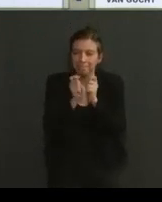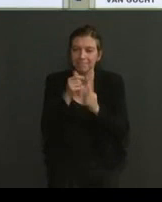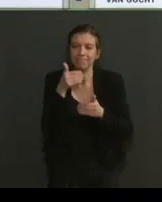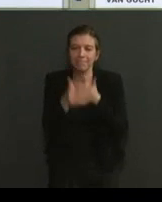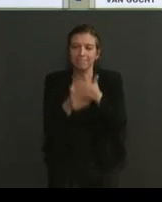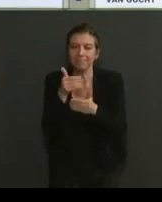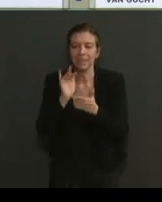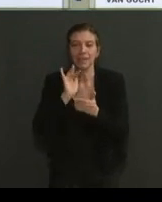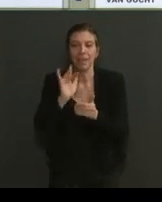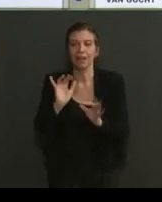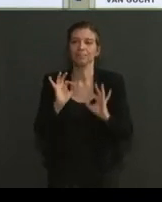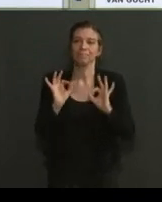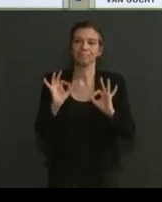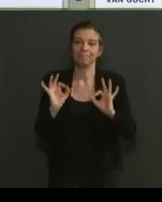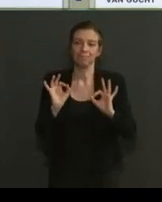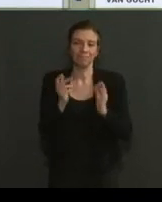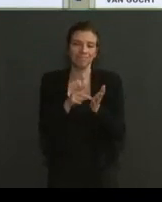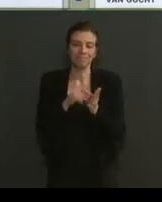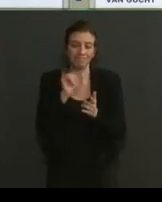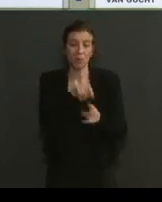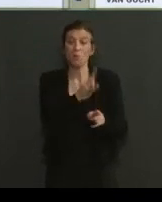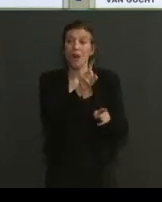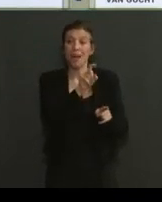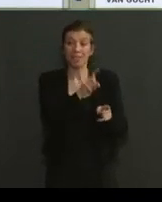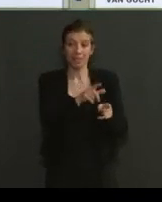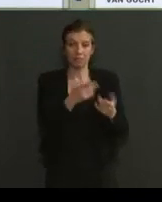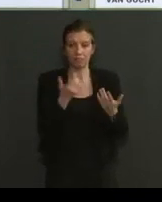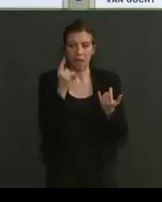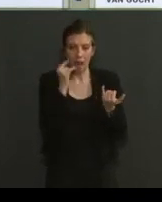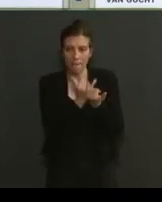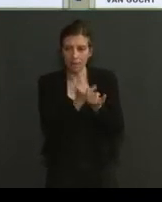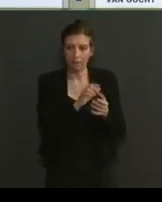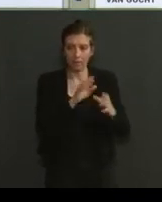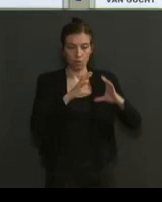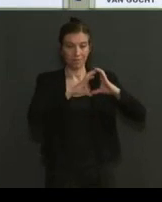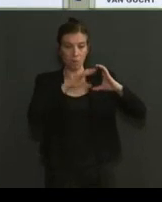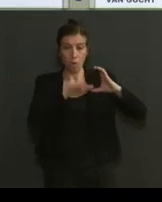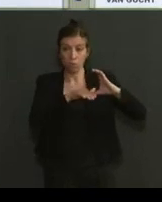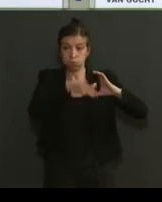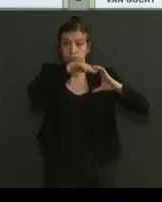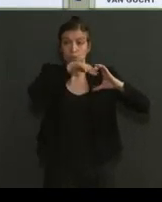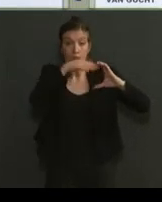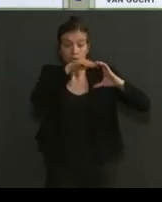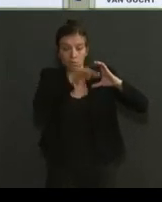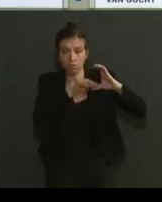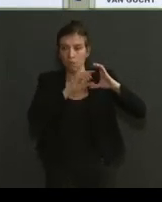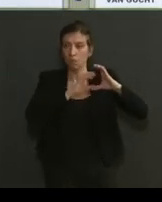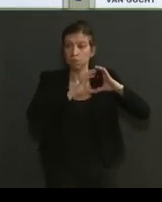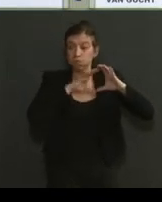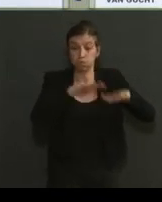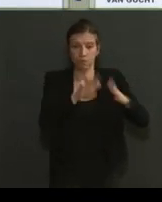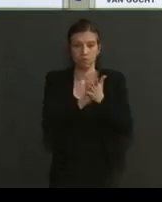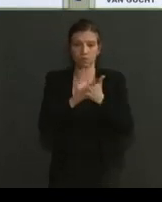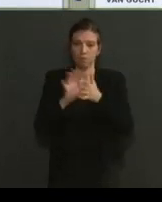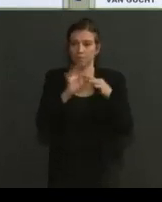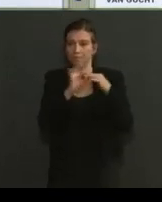het waterdebiet en voor de hoeveelheid regen die er die dag gevallen is. Dat kan een effect hebben op de mate waarin het